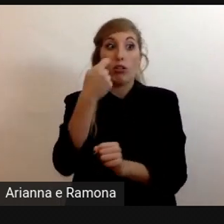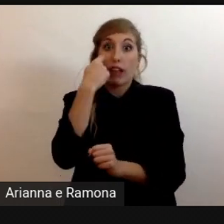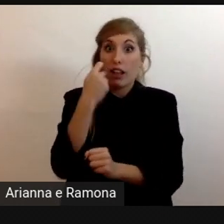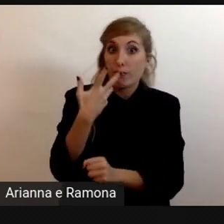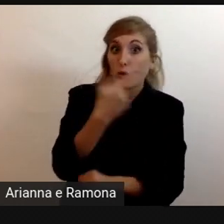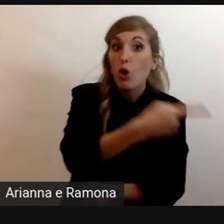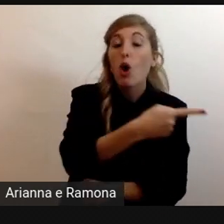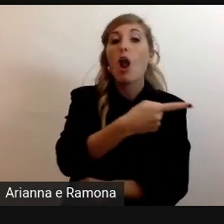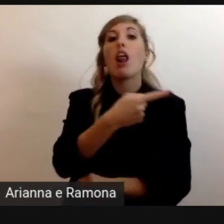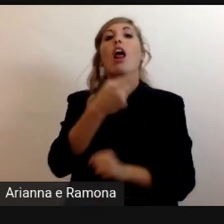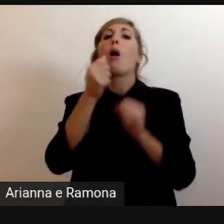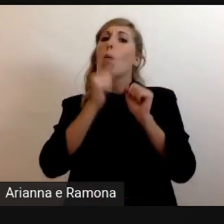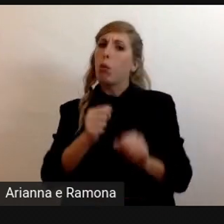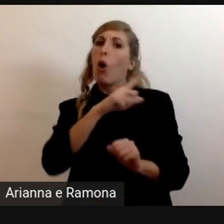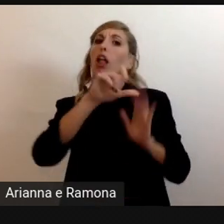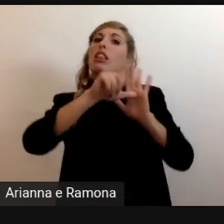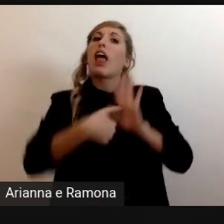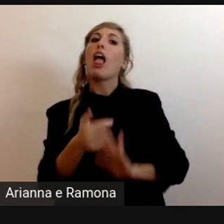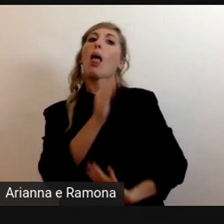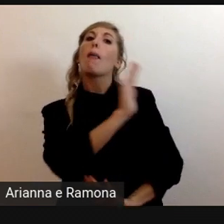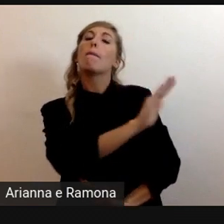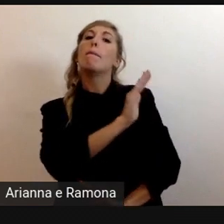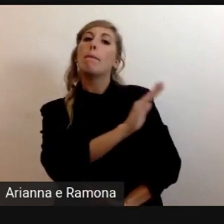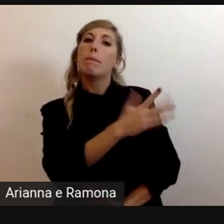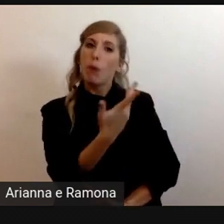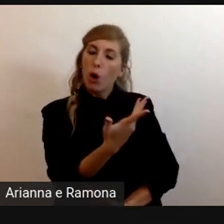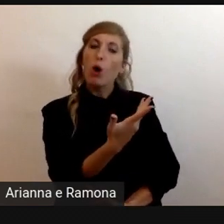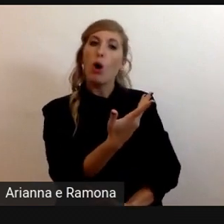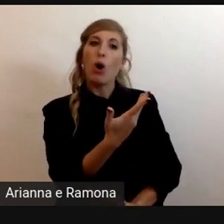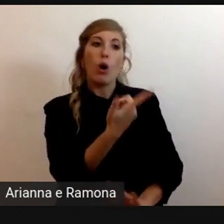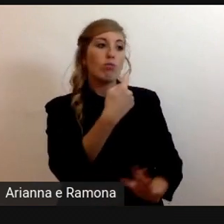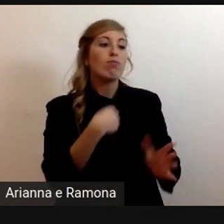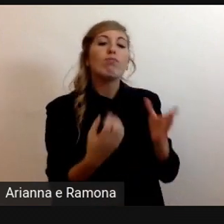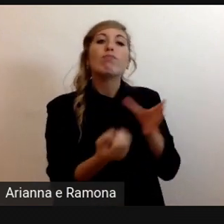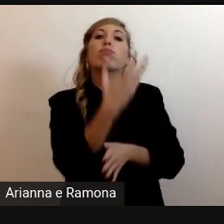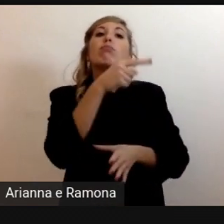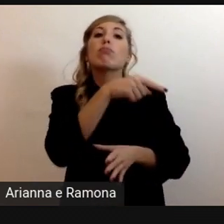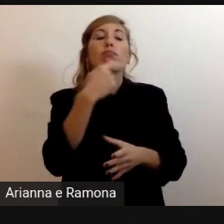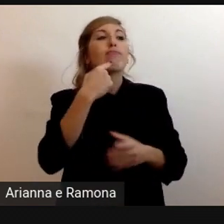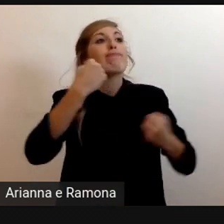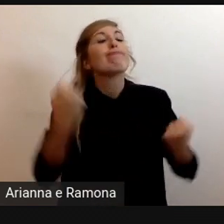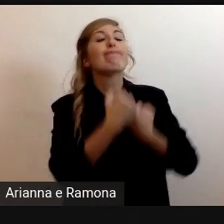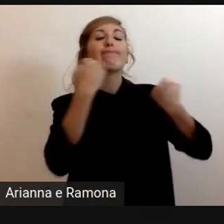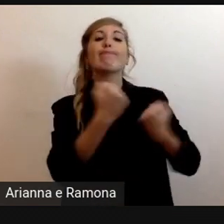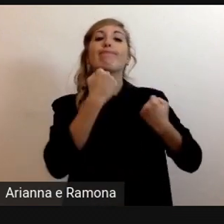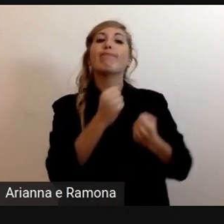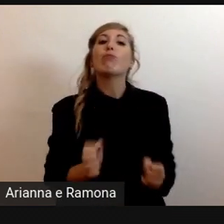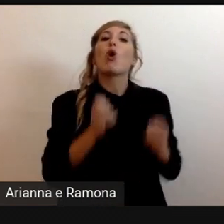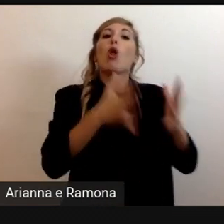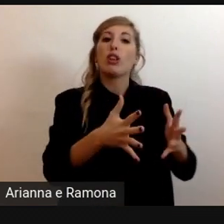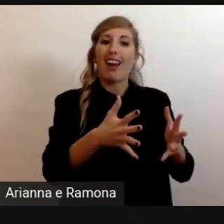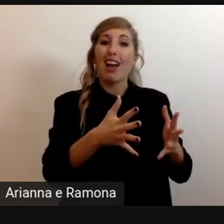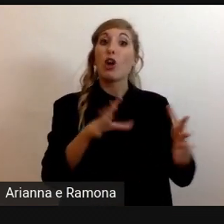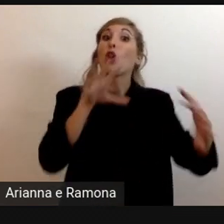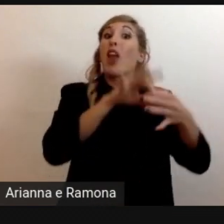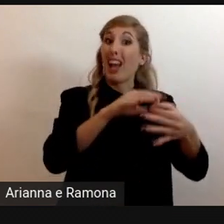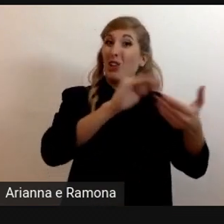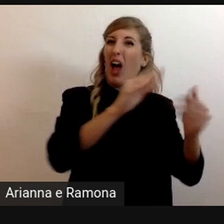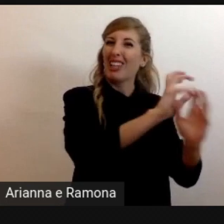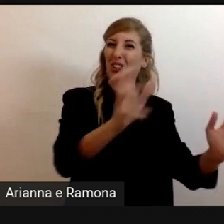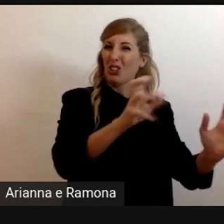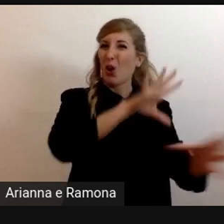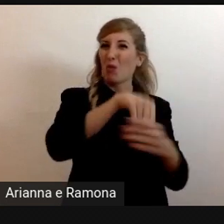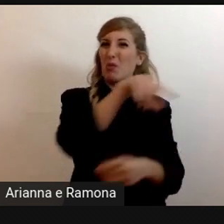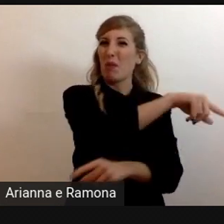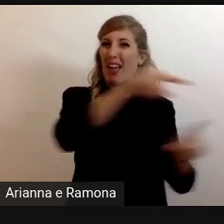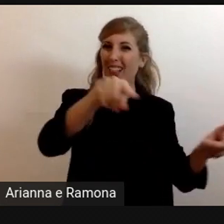dedicarla parte del proprio tempo alla realizzazione delle prime attività di volontariato con una delle associazioni coinvolte grado quindi